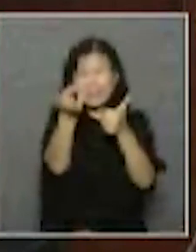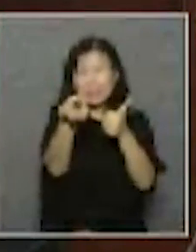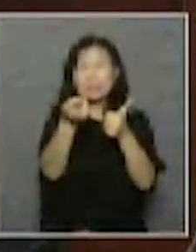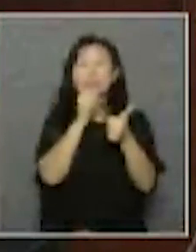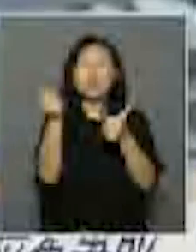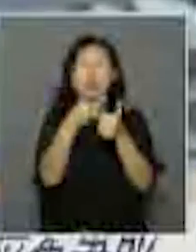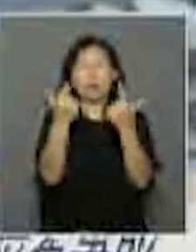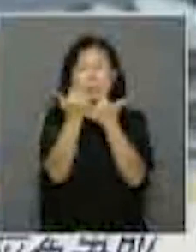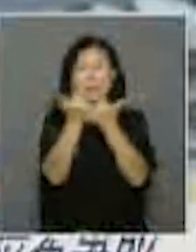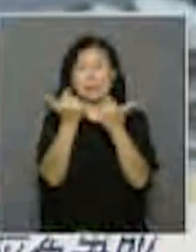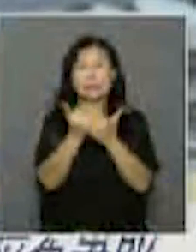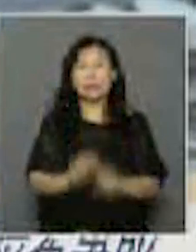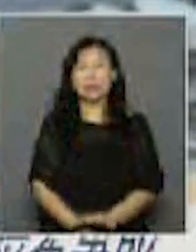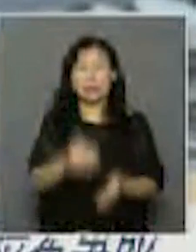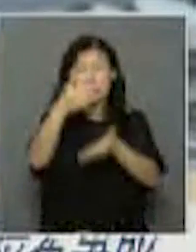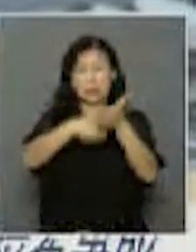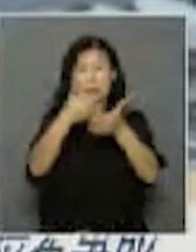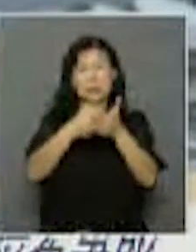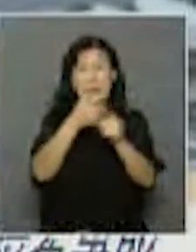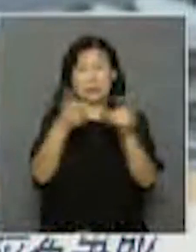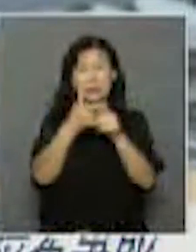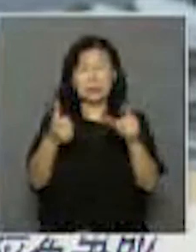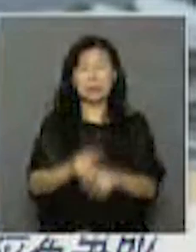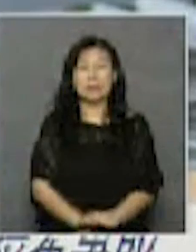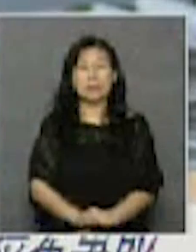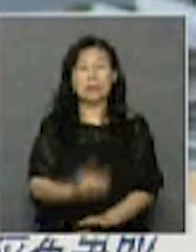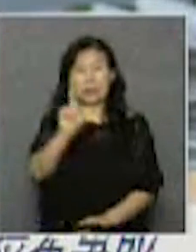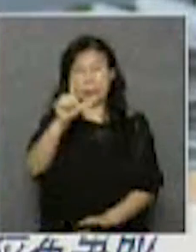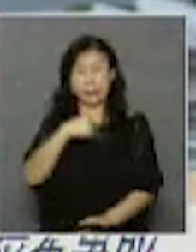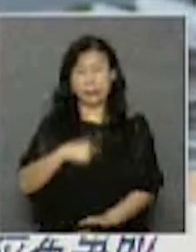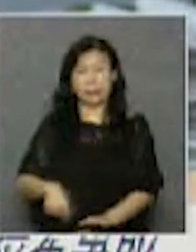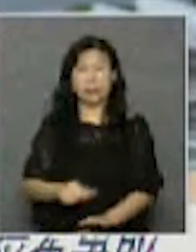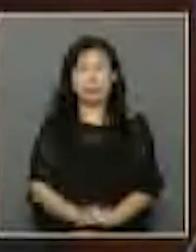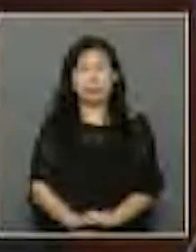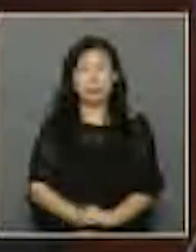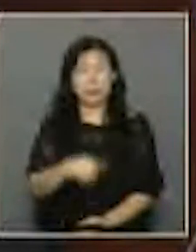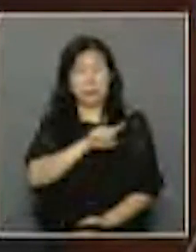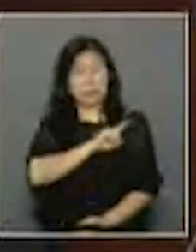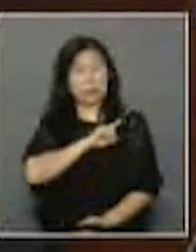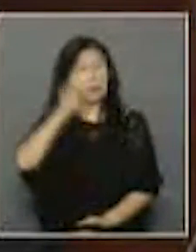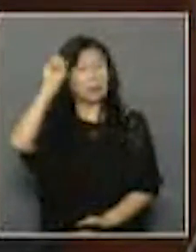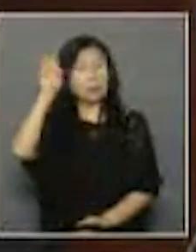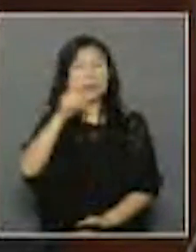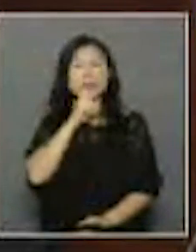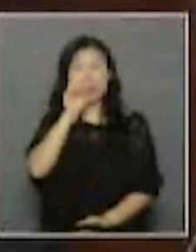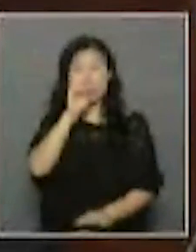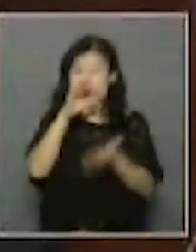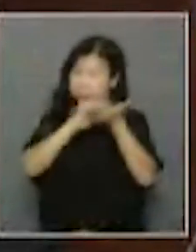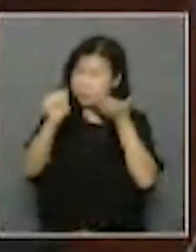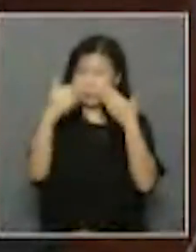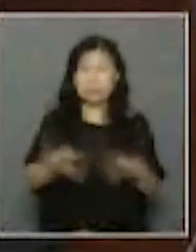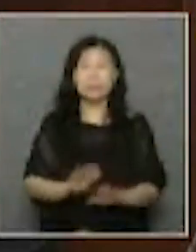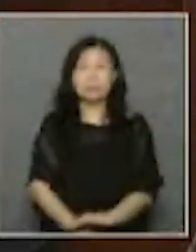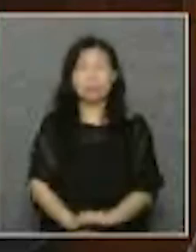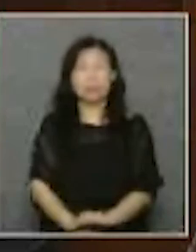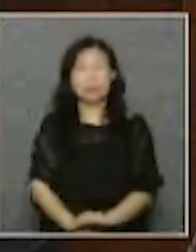去辯論。 咁啊，但係如果我減佢人工嘅時候，我唔討論嗰個分目，咁咪變咗。 梁議員，我嘅意見咧，我相信講得好清楚啦。請